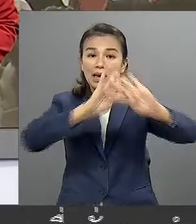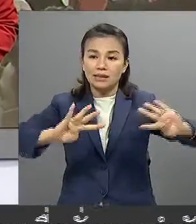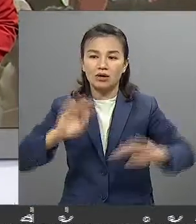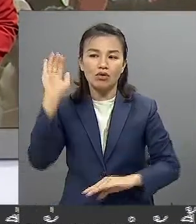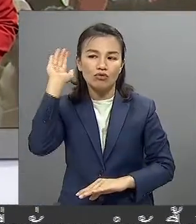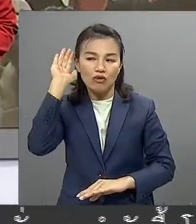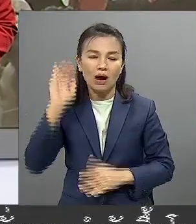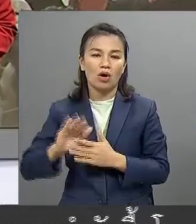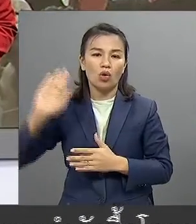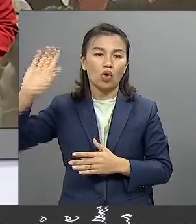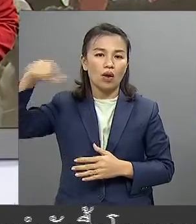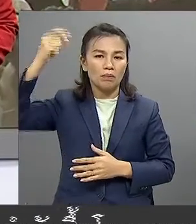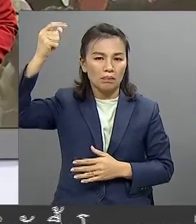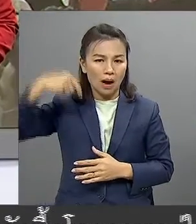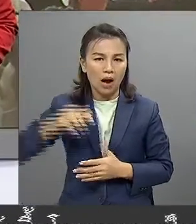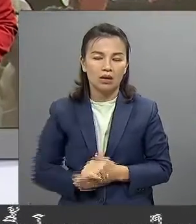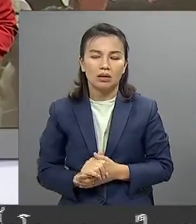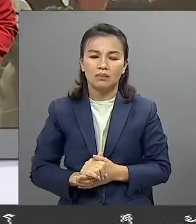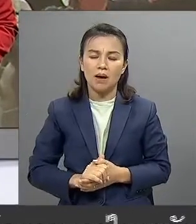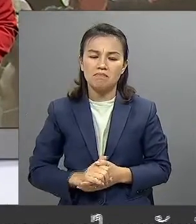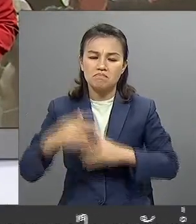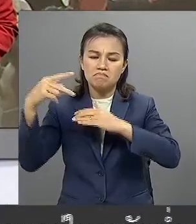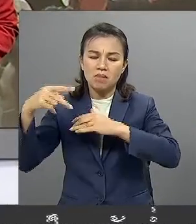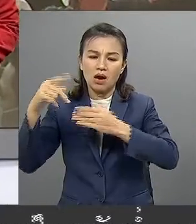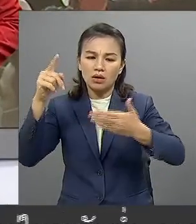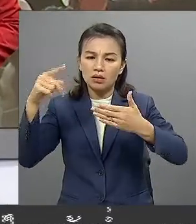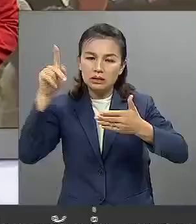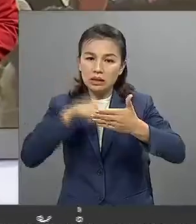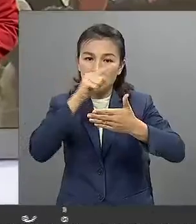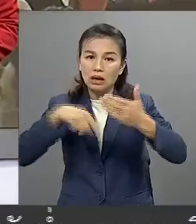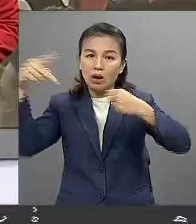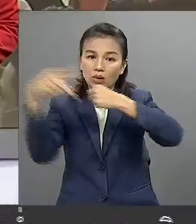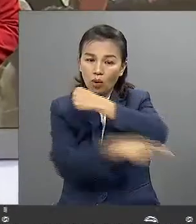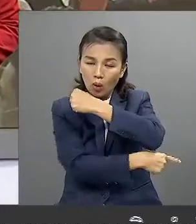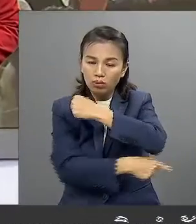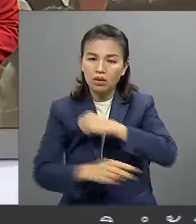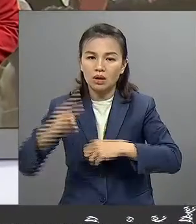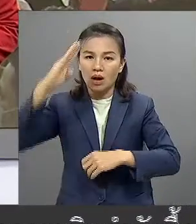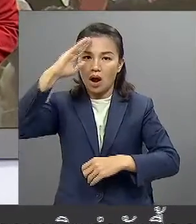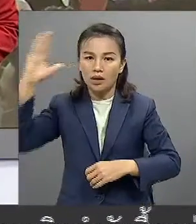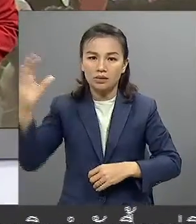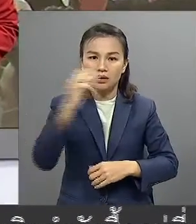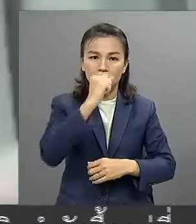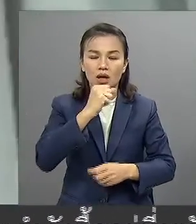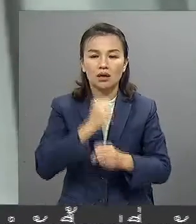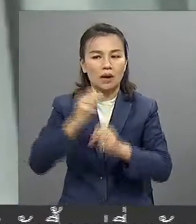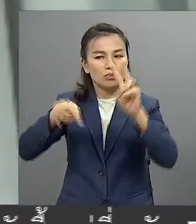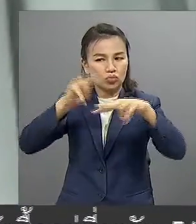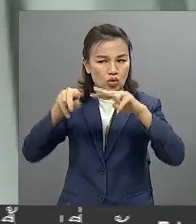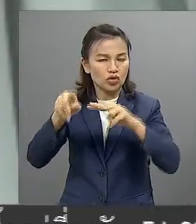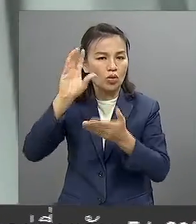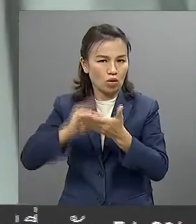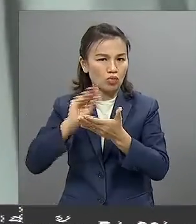จึงต้องทำรัฐประหารโดยมองว่าอาเซียนควรจะสร้างกลไกเพื่อตรวจสอบในเรื่องนี้ขึ้นมาด้วยค่ะอ่ะ